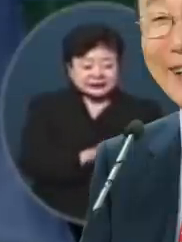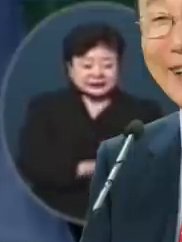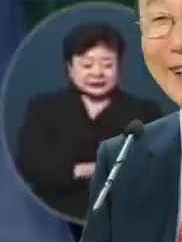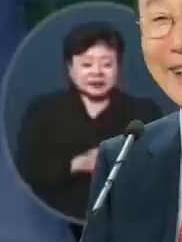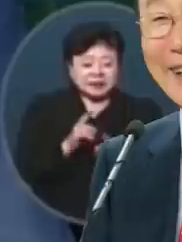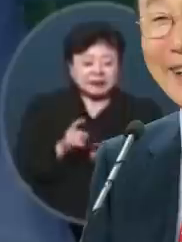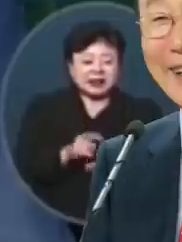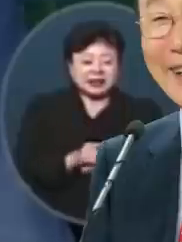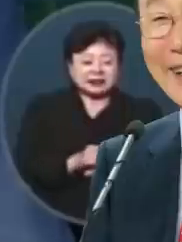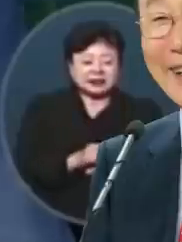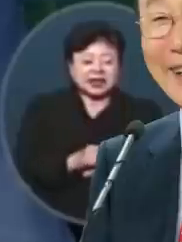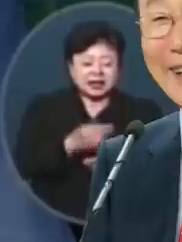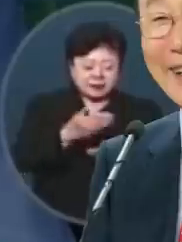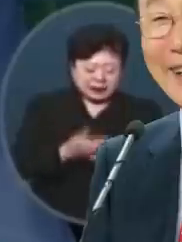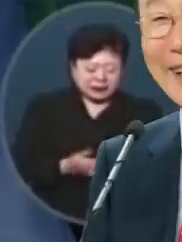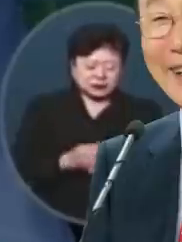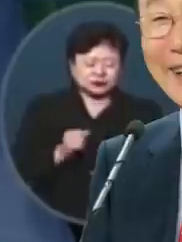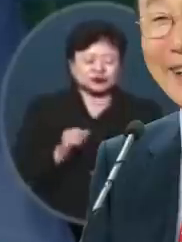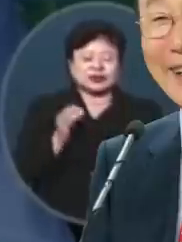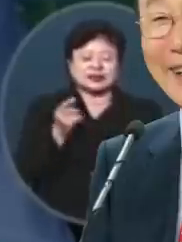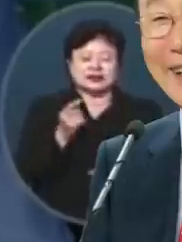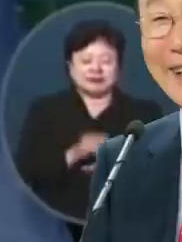말을 그대로 다 받아들여야 돼요.